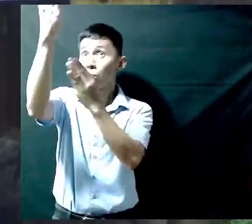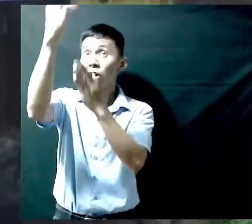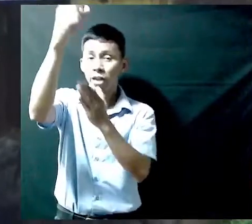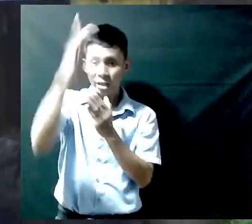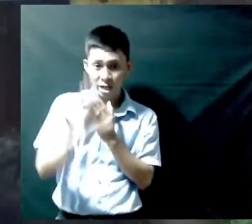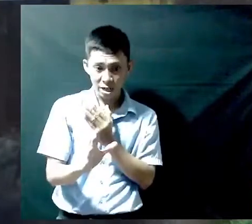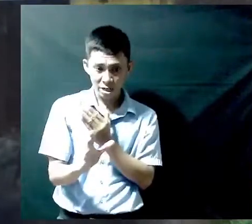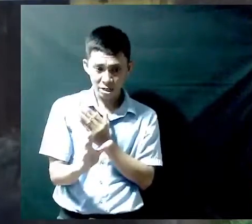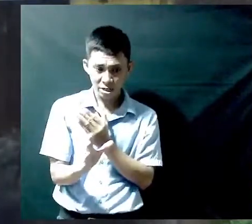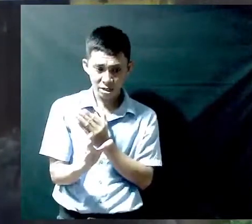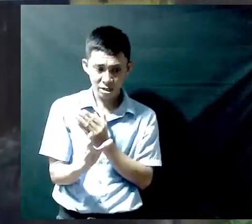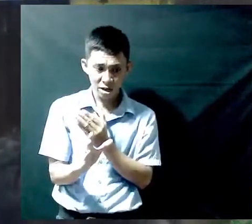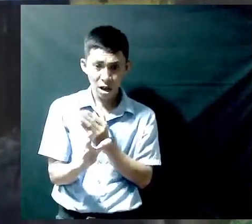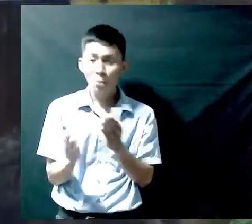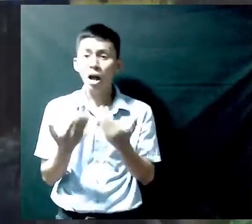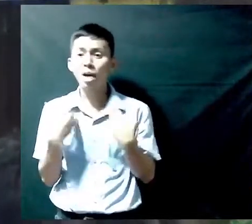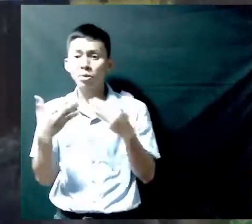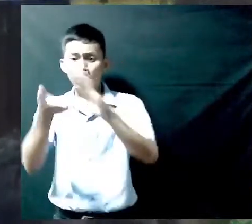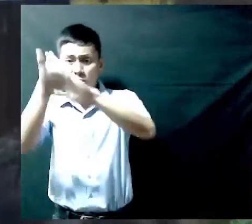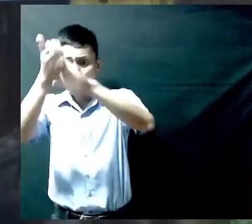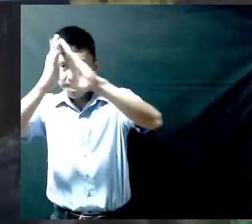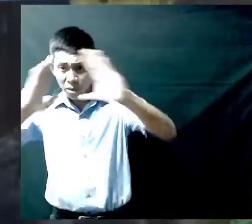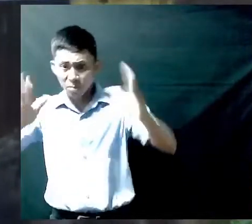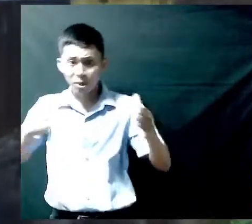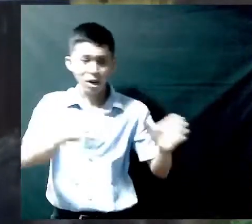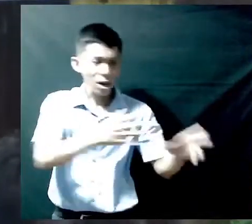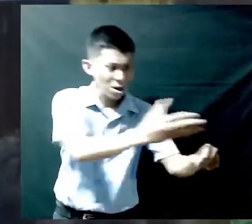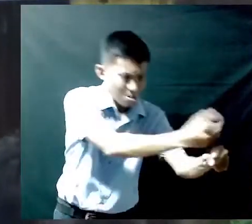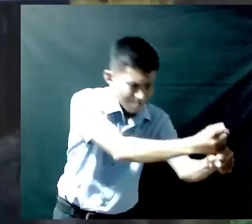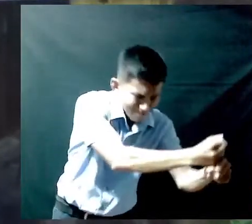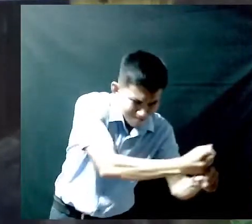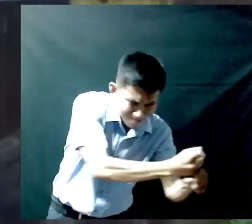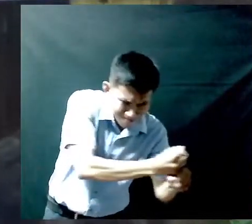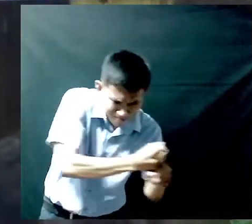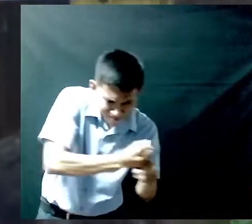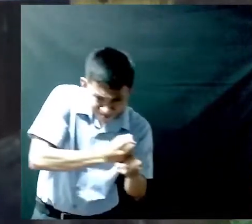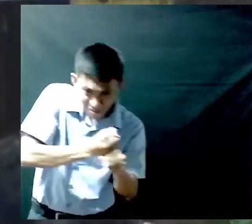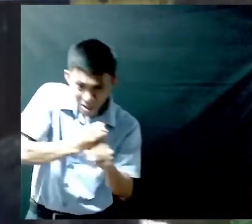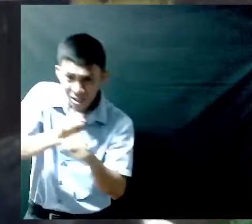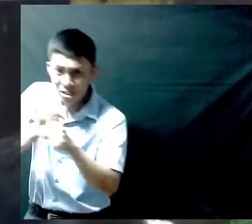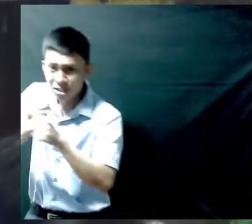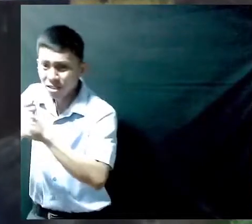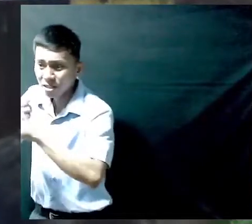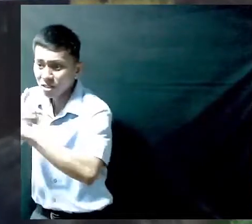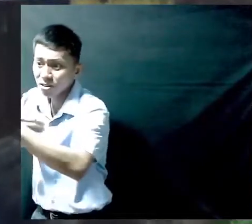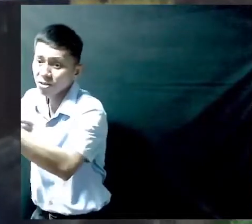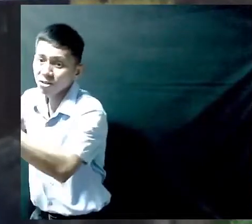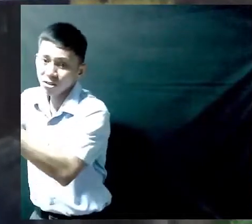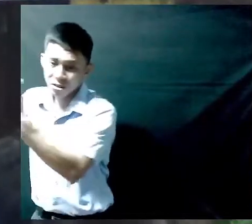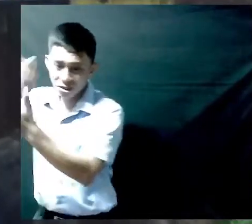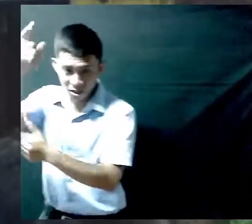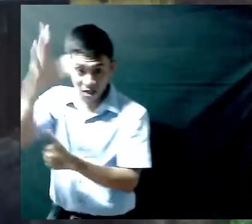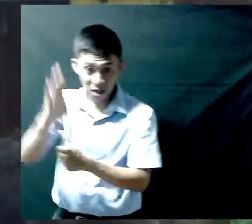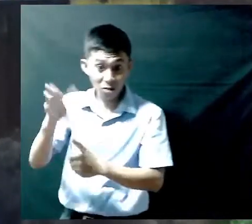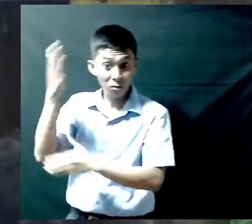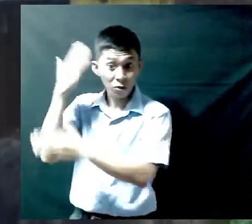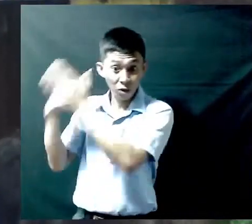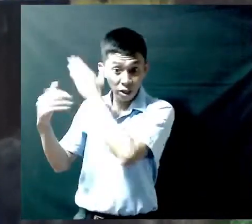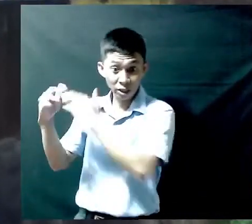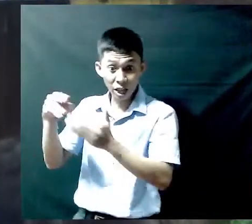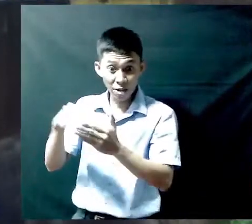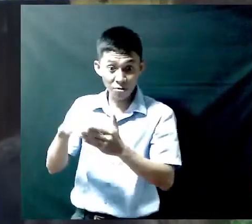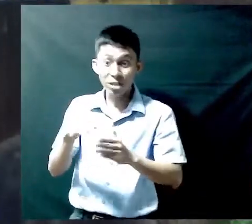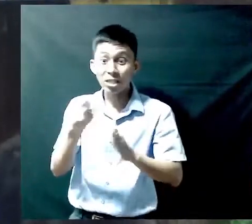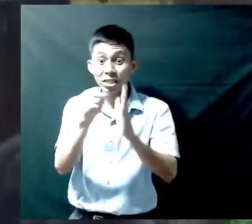chaotic Israel para maibalik sila sa Panginoon. At nung time na yon, dun po pinanganak si Samuel.